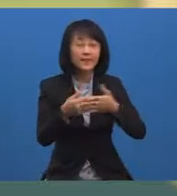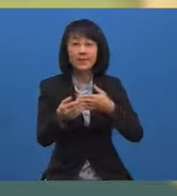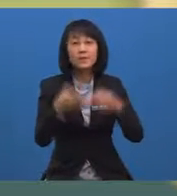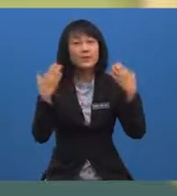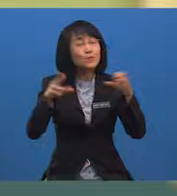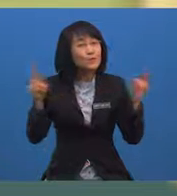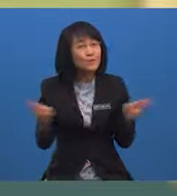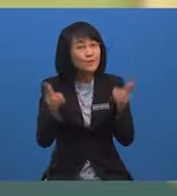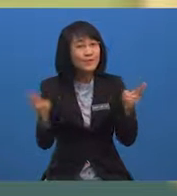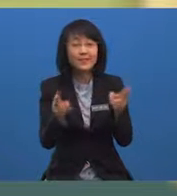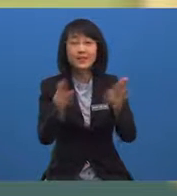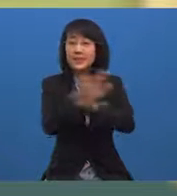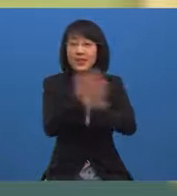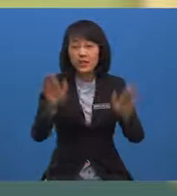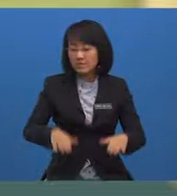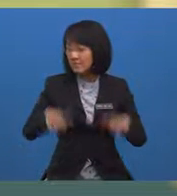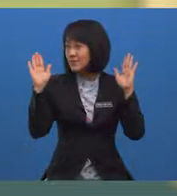lagi, jangan putus asa.